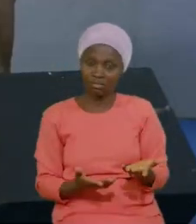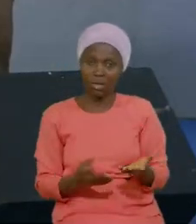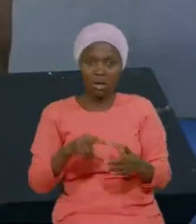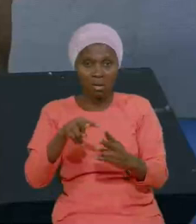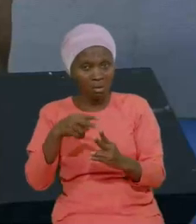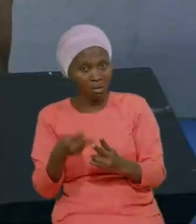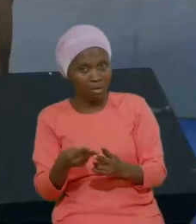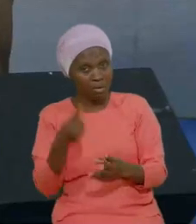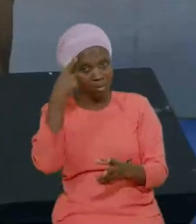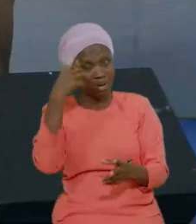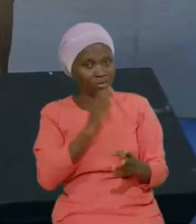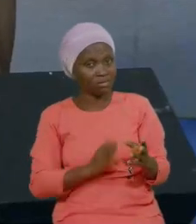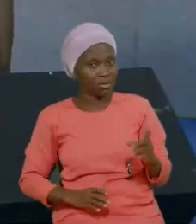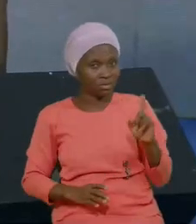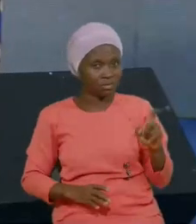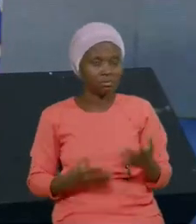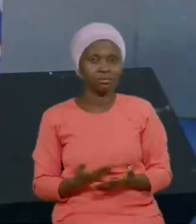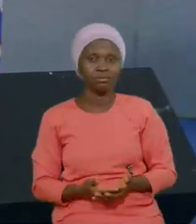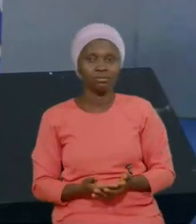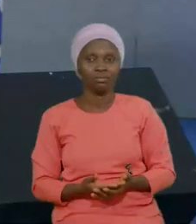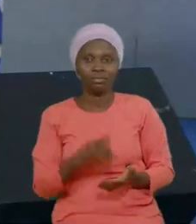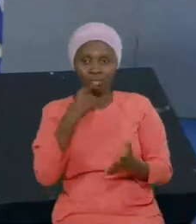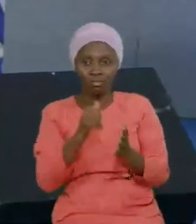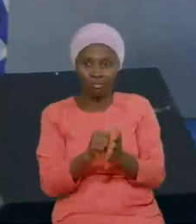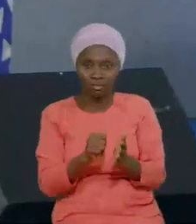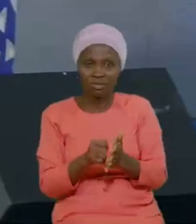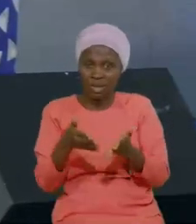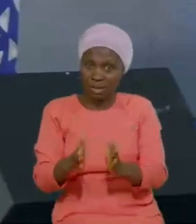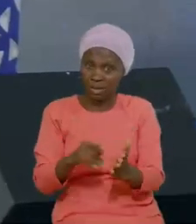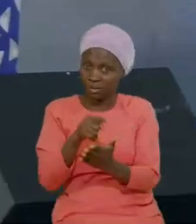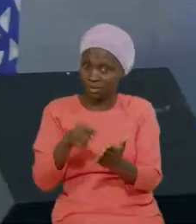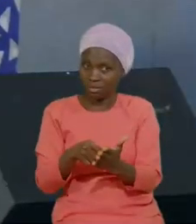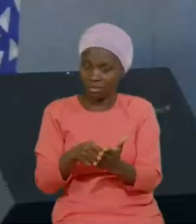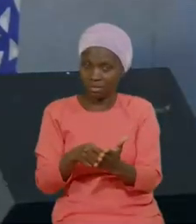La pensée des mauvaises personnes. Et la pensée de Christ.